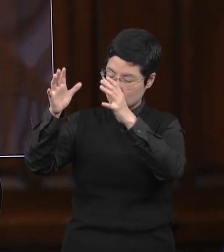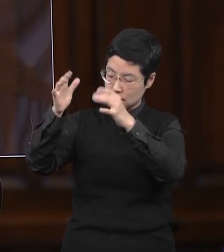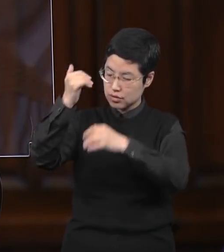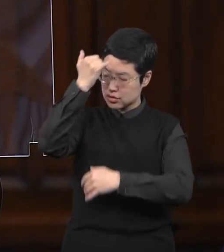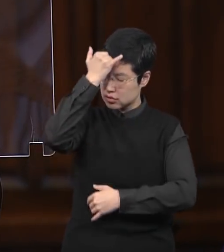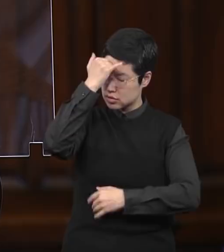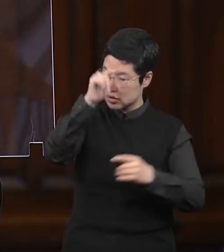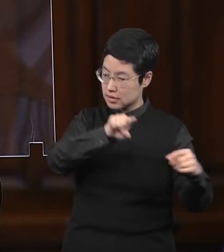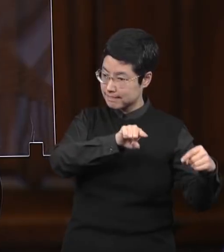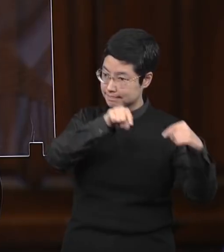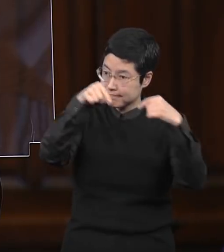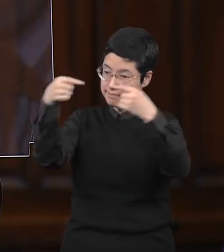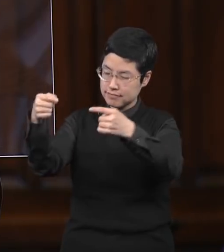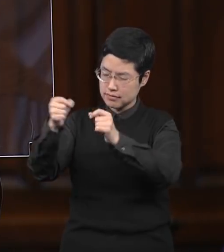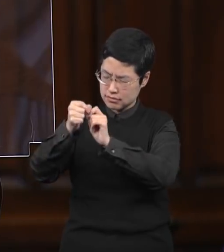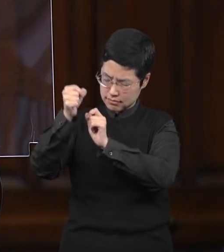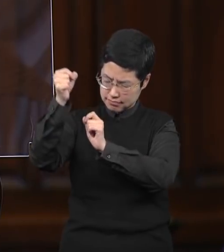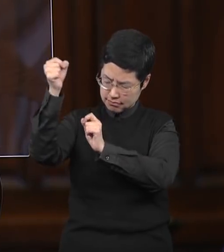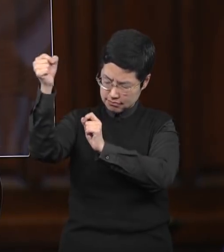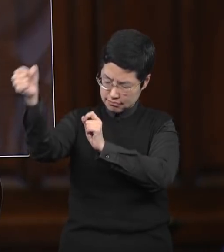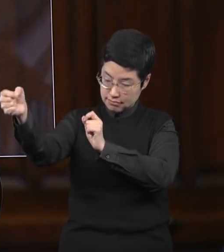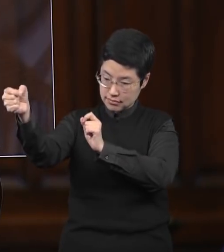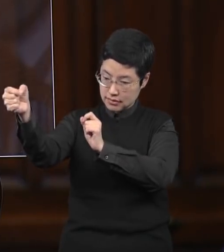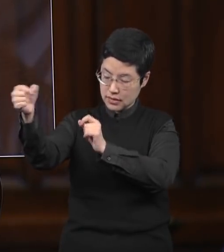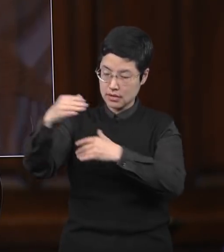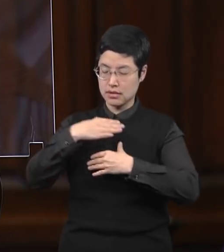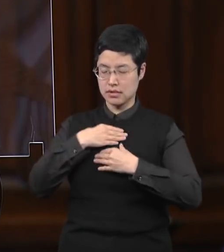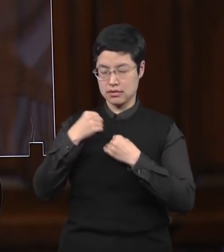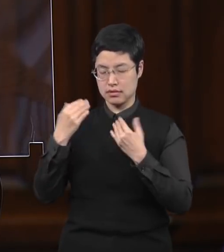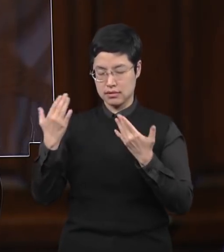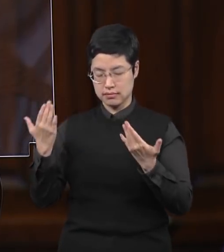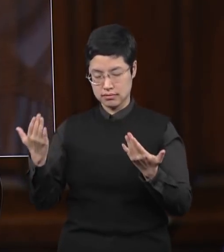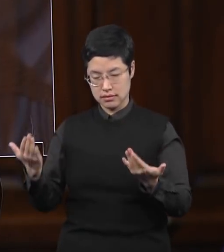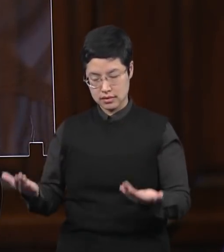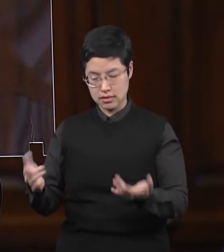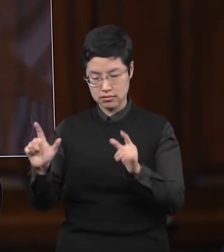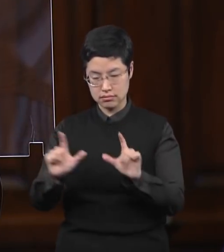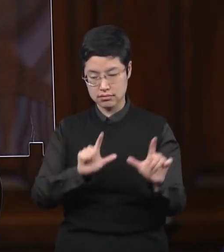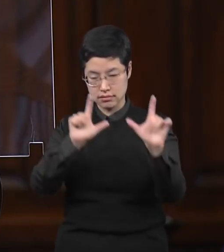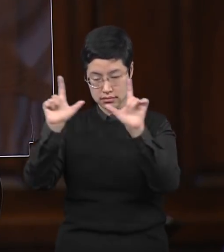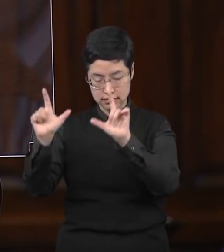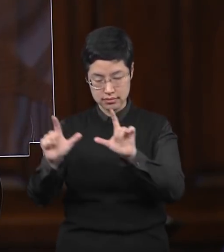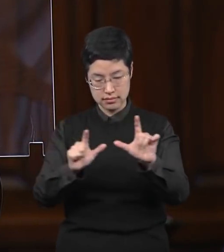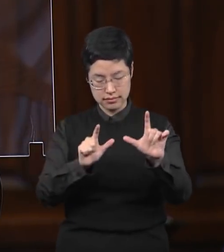참여하시며 영원한 안식을 누리십시오.